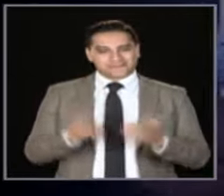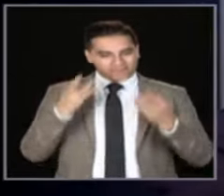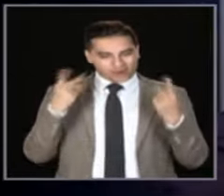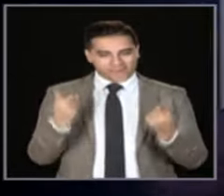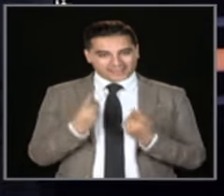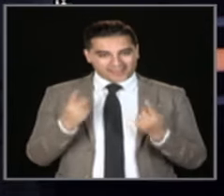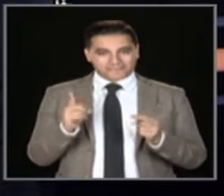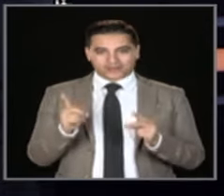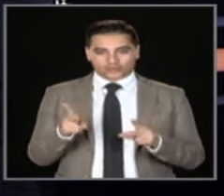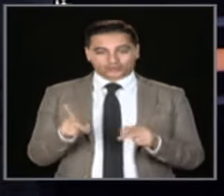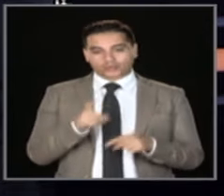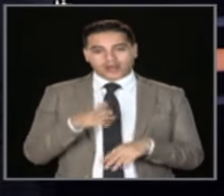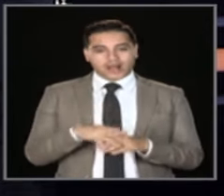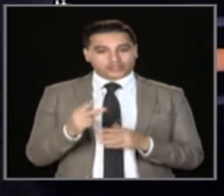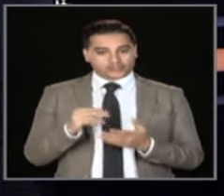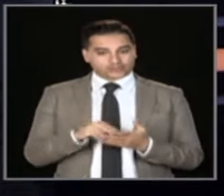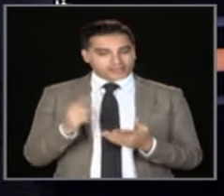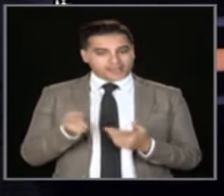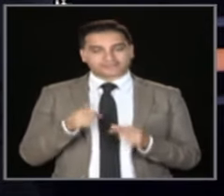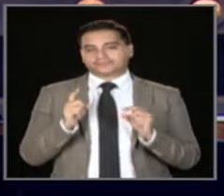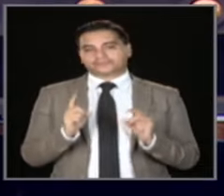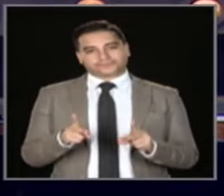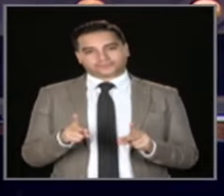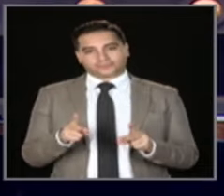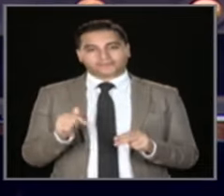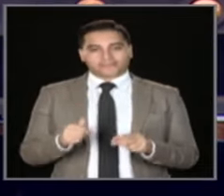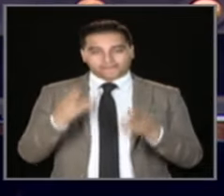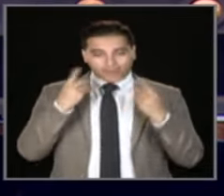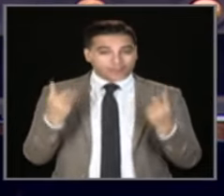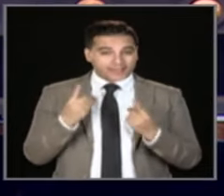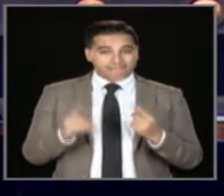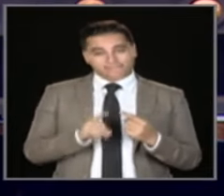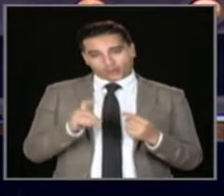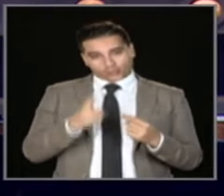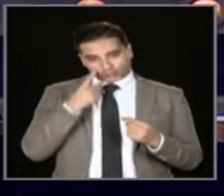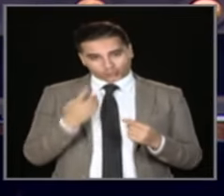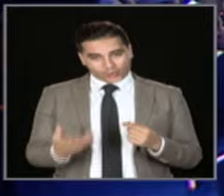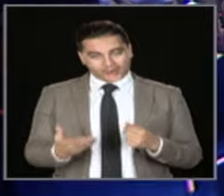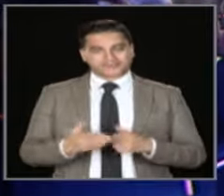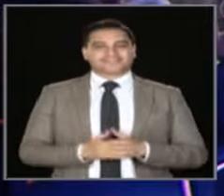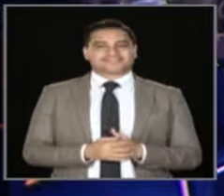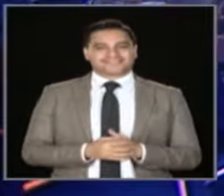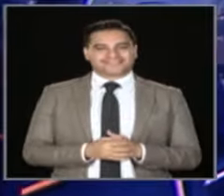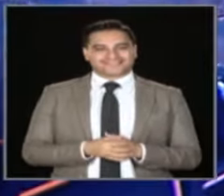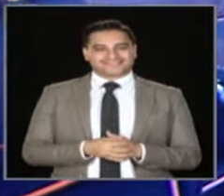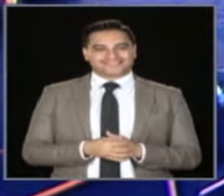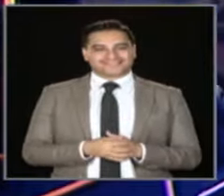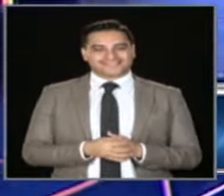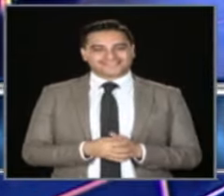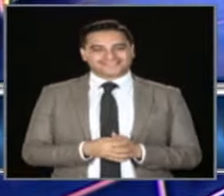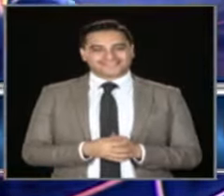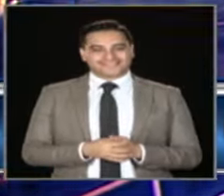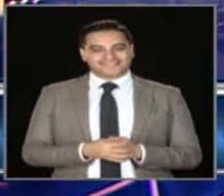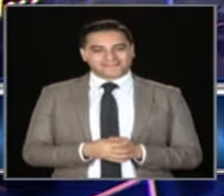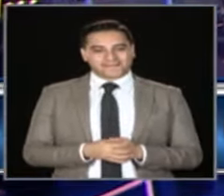معلومات عامة. سؤال بعشرين نقطة؟ بعشرين نقطة. معلومات عامة. والسؤال هو